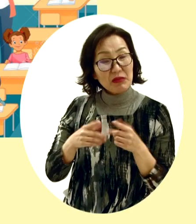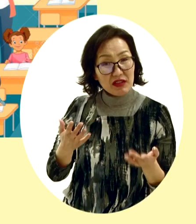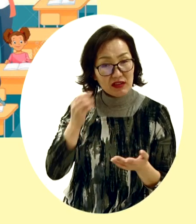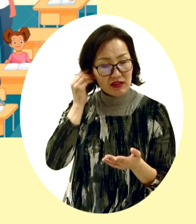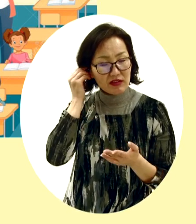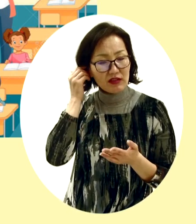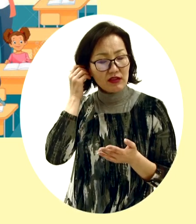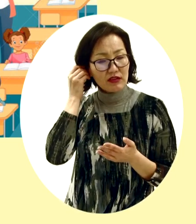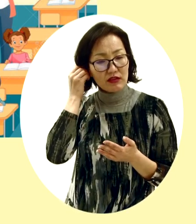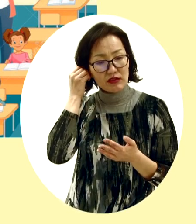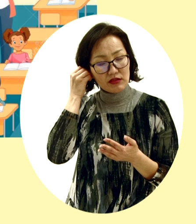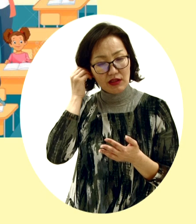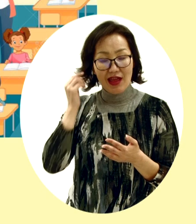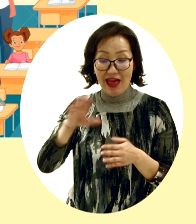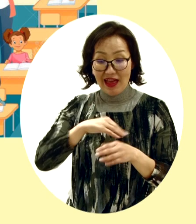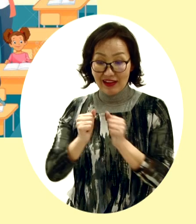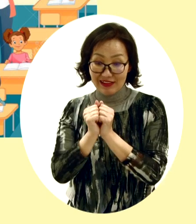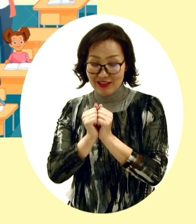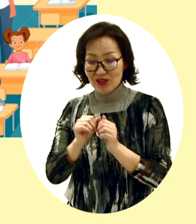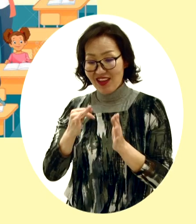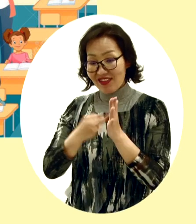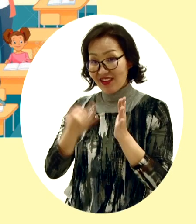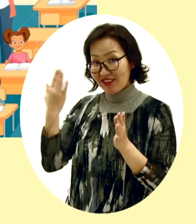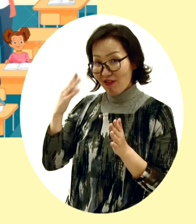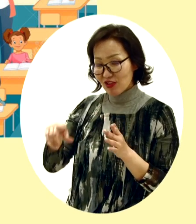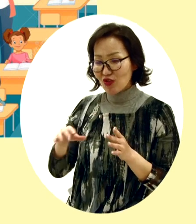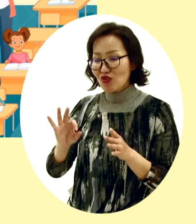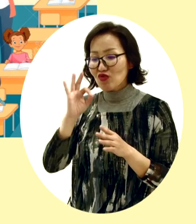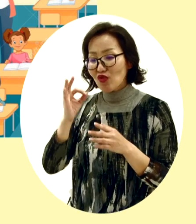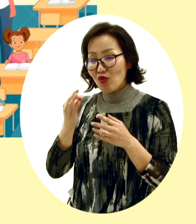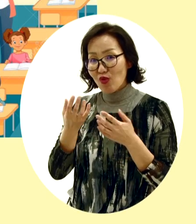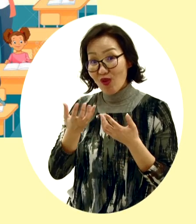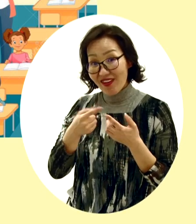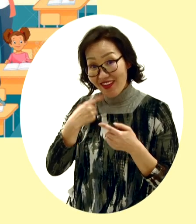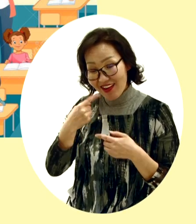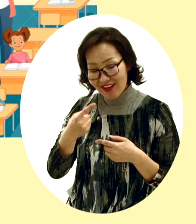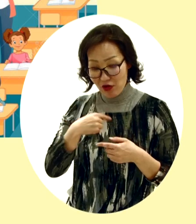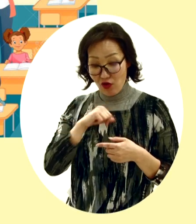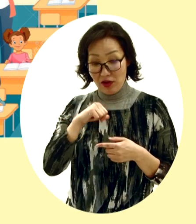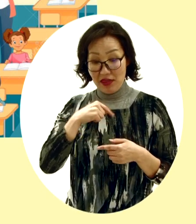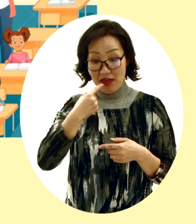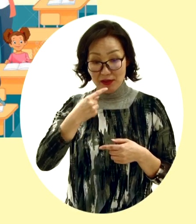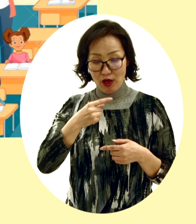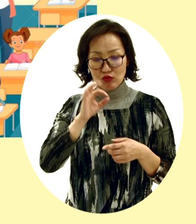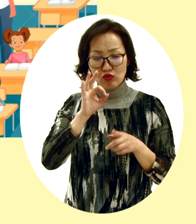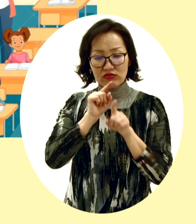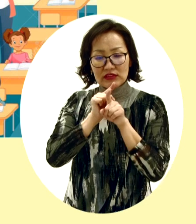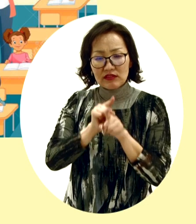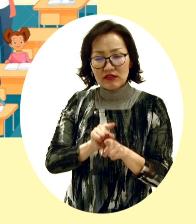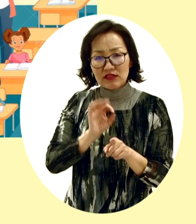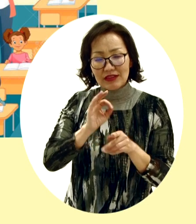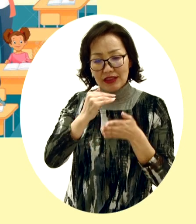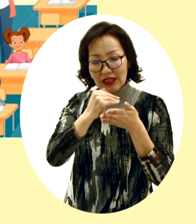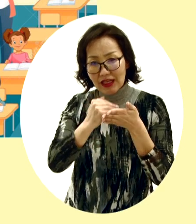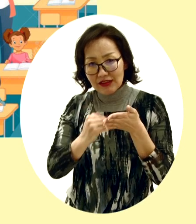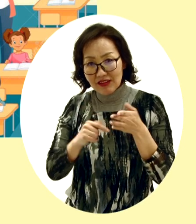за мэдээж ангийнхаа найзуудтай илтгэл тавьж өгөх та зөв ярина. Мөн ярьж байгаа зүйл нь дис